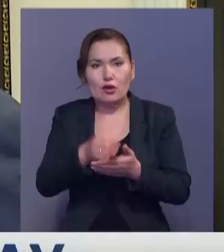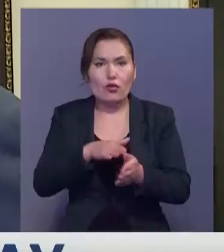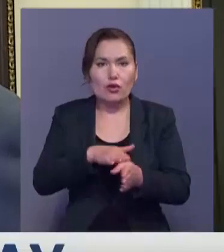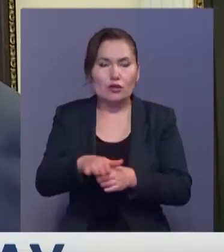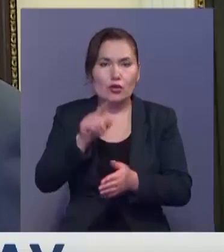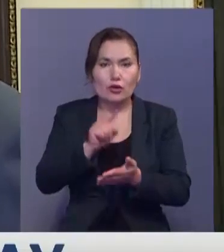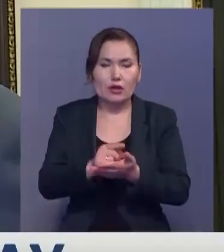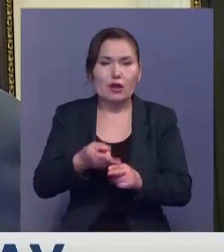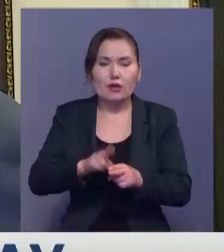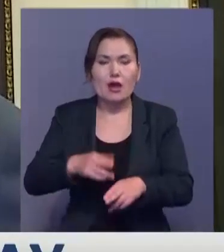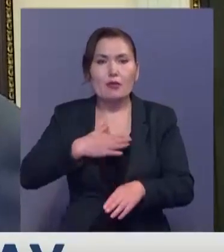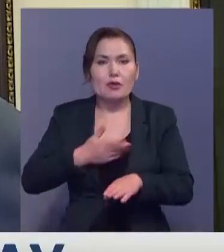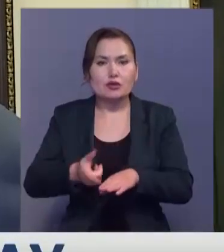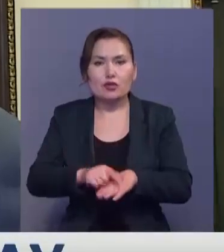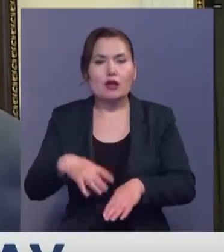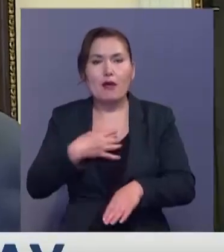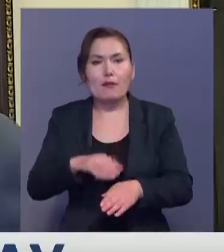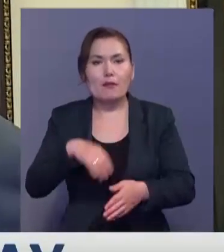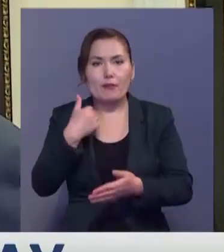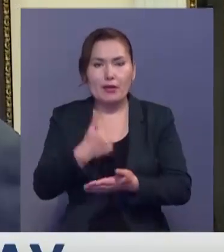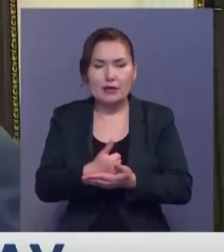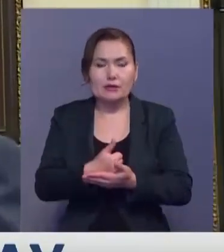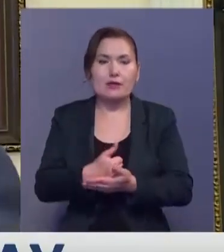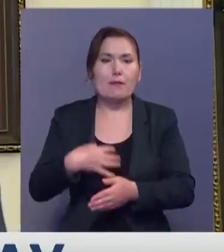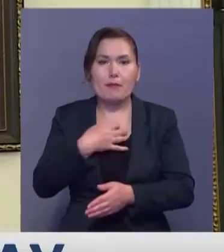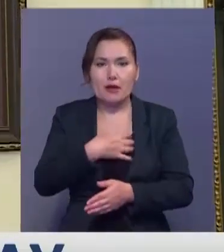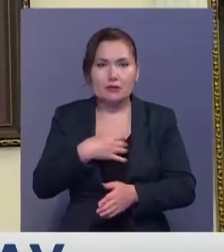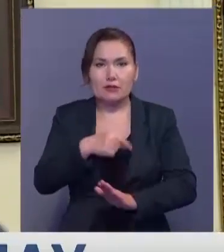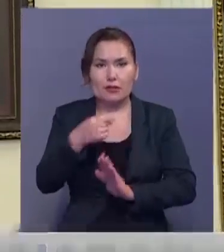керек. Сондықтан біз үшін ол ең басты маңызды мәселе.